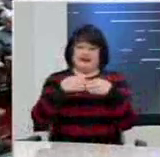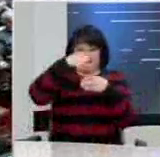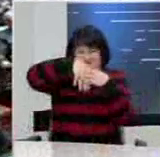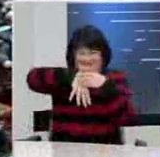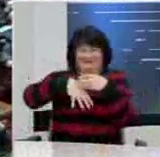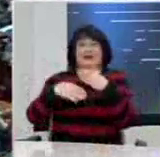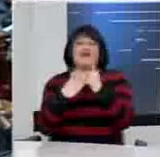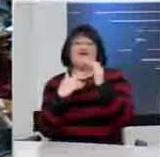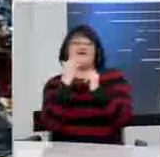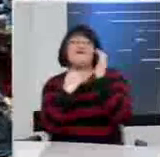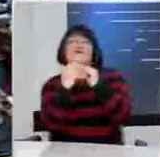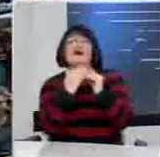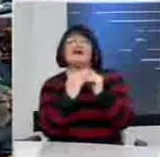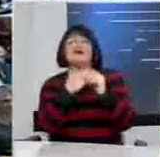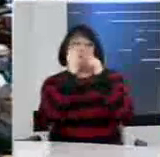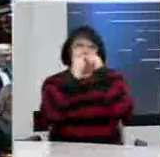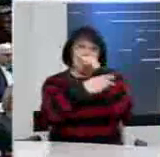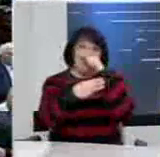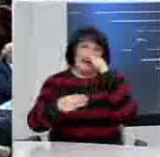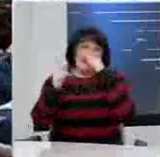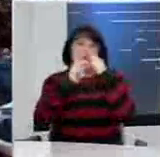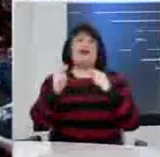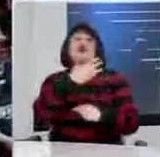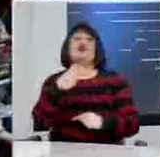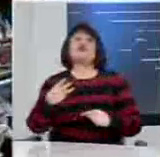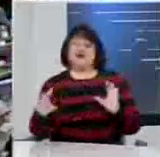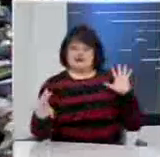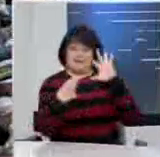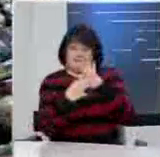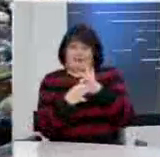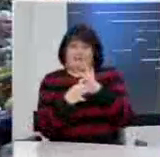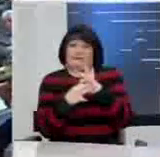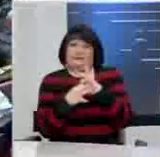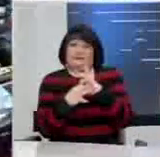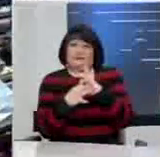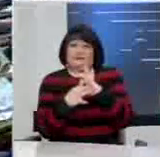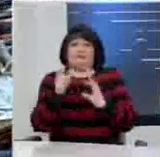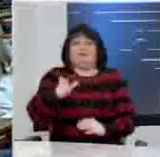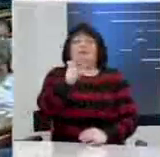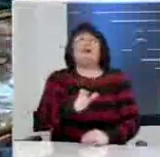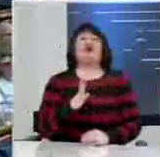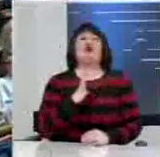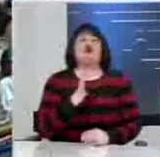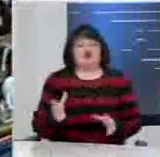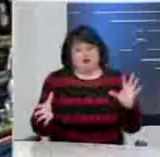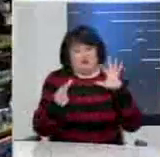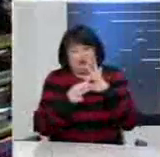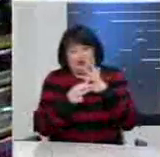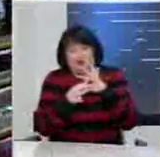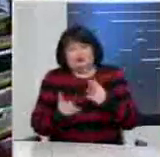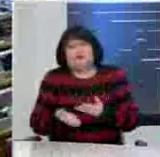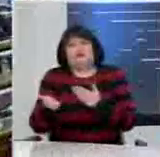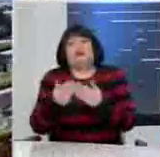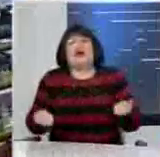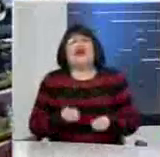συνδέει τον πολιτικό ΣΥΡΙΖΑ με τον κοινωνικό ΣΥΡΙΖΑ. Και να σταθείτε με αυτόν τον τρόπο στο πλευρό του